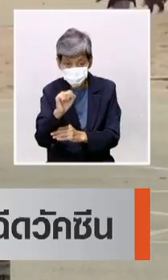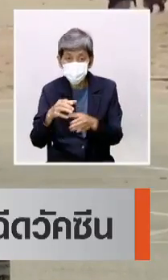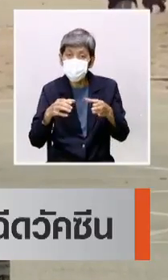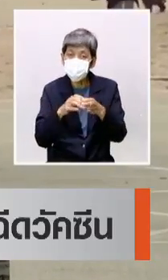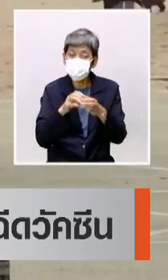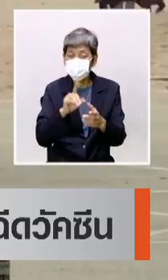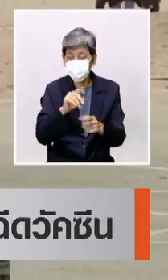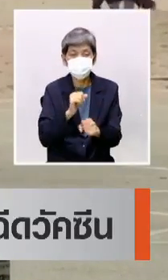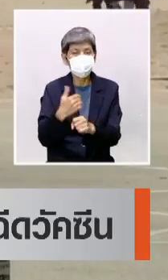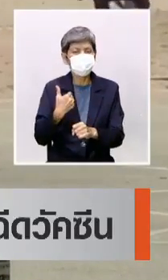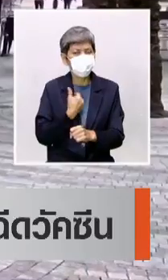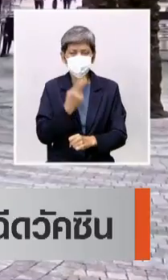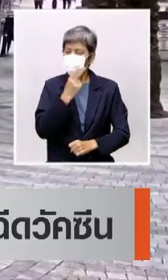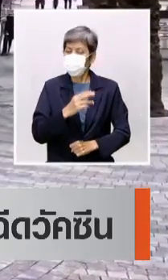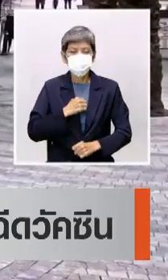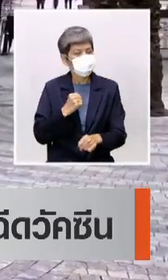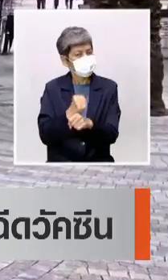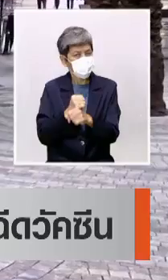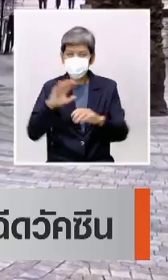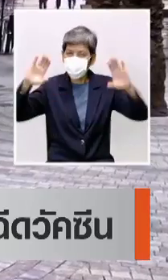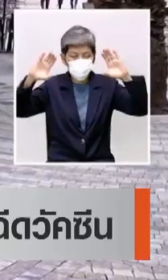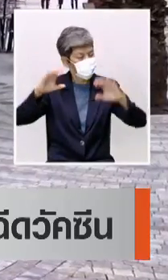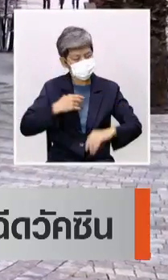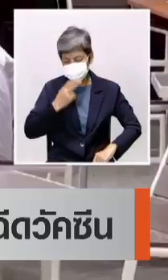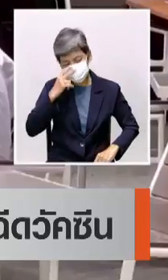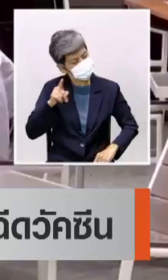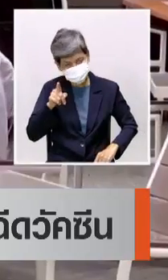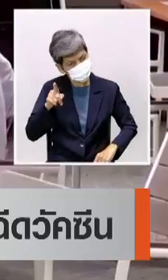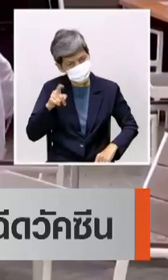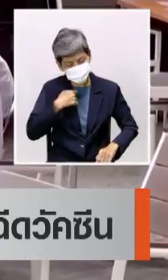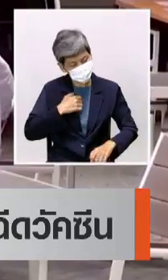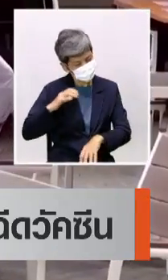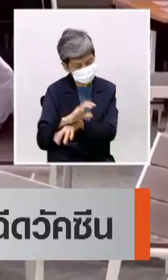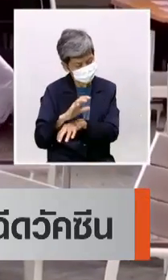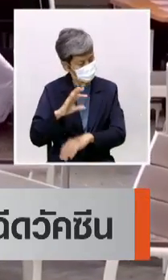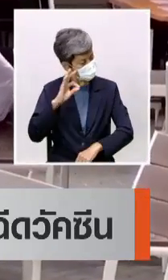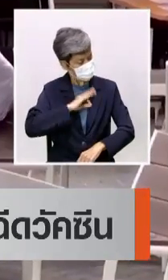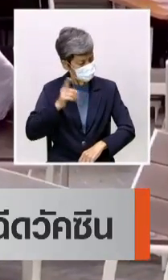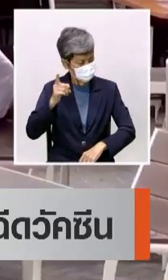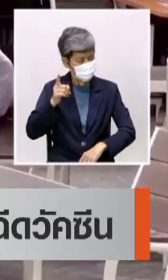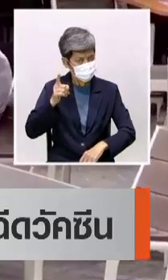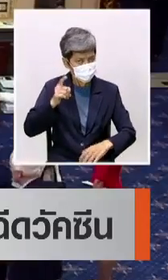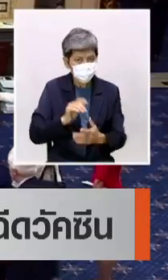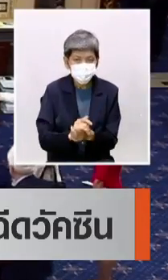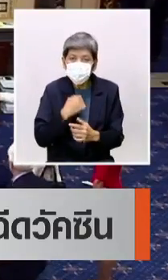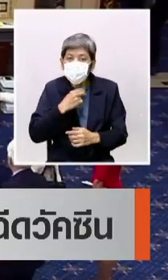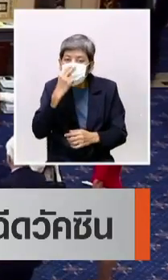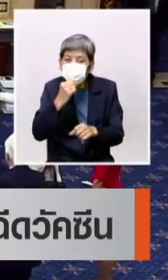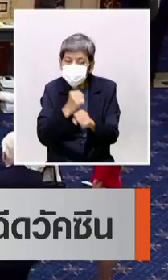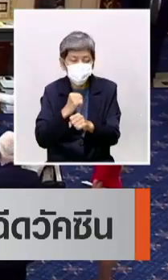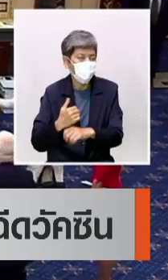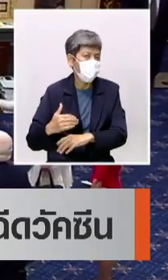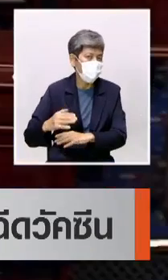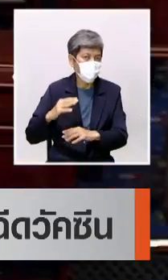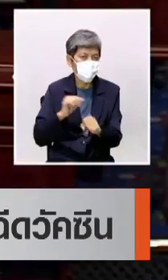ครีพับลิกันเนี่ยวิจารณ์ความเคลื่อนไหวของรัฐบาลทันทีบอกว่าเป็นการใช้อำนาจเกินขอบเขตและฟังแล้วดูเหมือนเผด็จการ